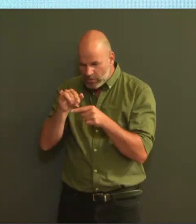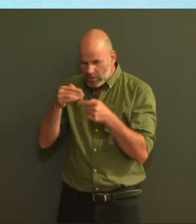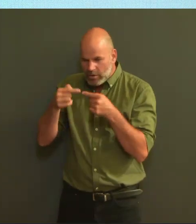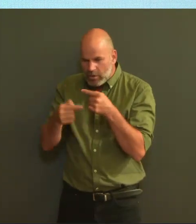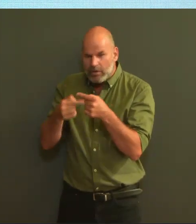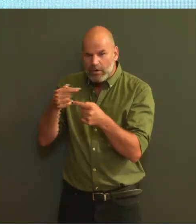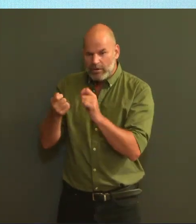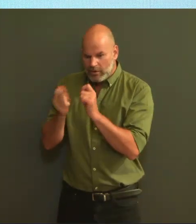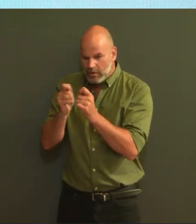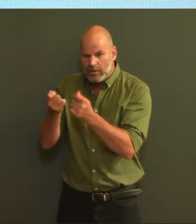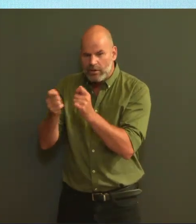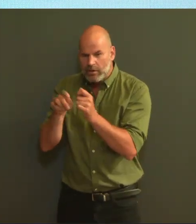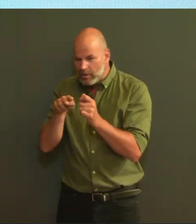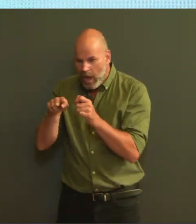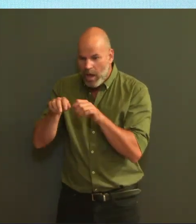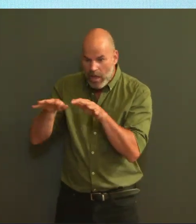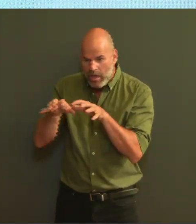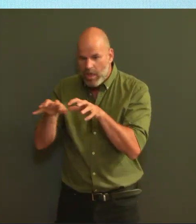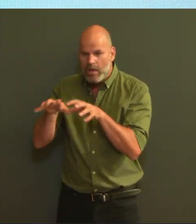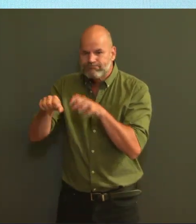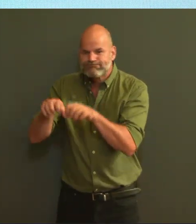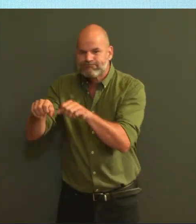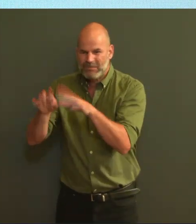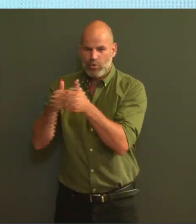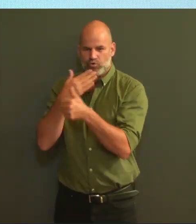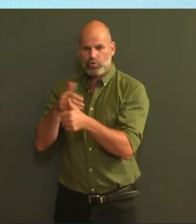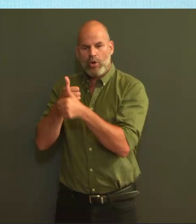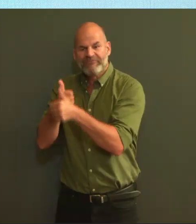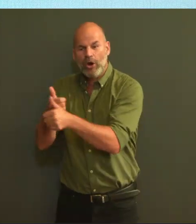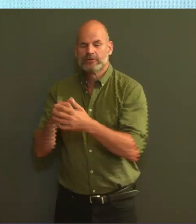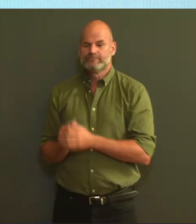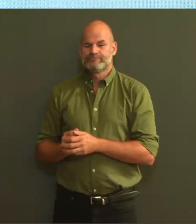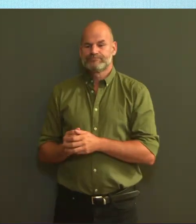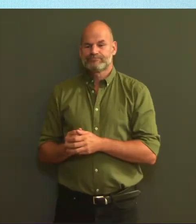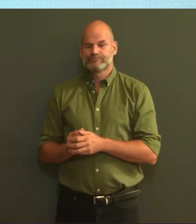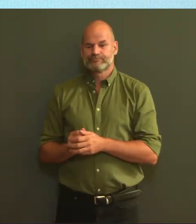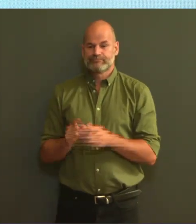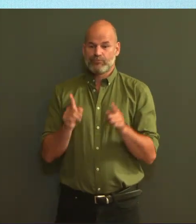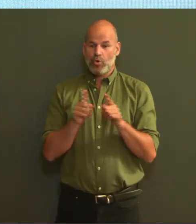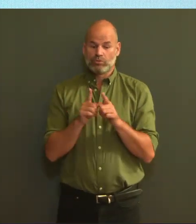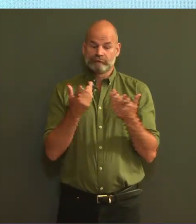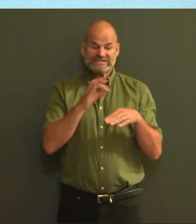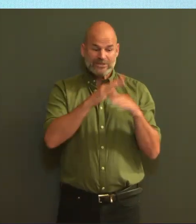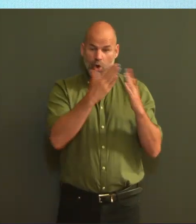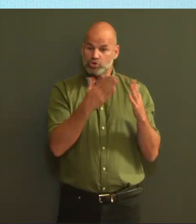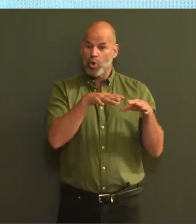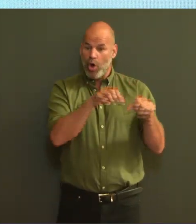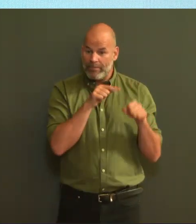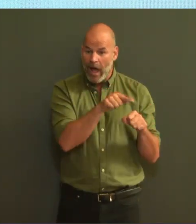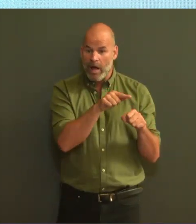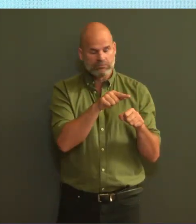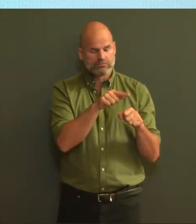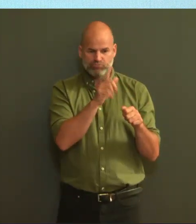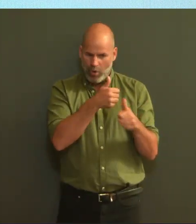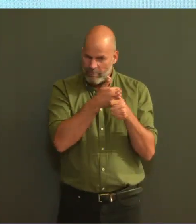Daarnaast blijven we natuurlijk ook de ziekenhuiscijfers opvolgen. Dit blijft nog altijd de belangrijkste indicator om de gezondheidsimpact